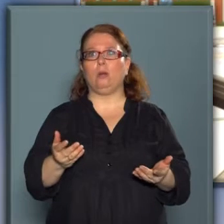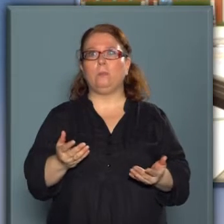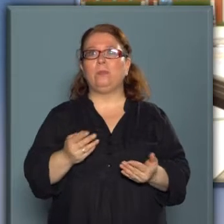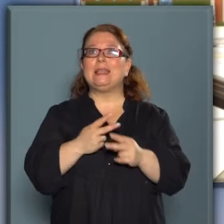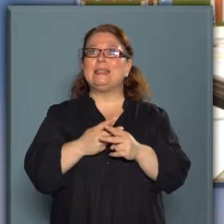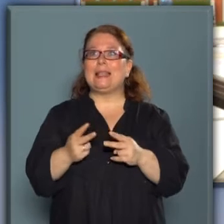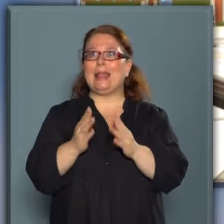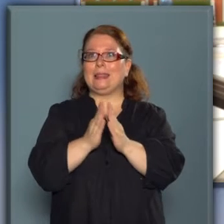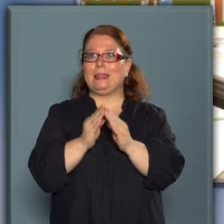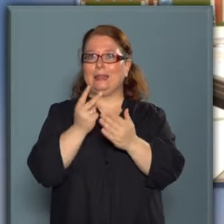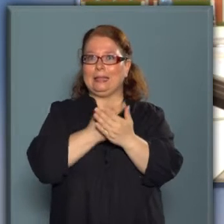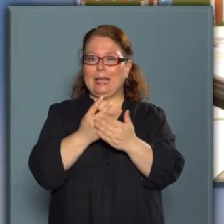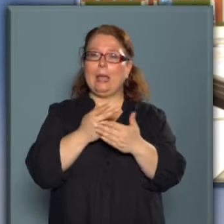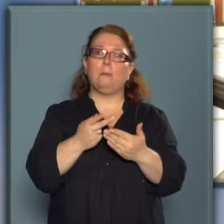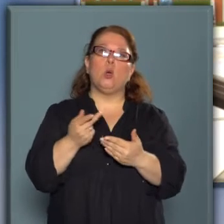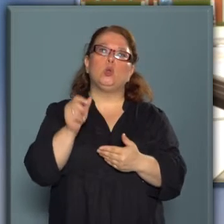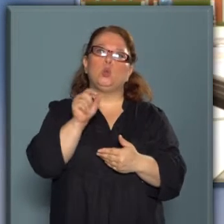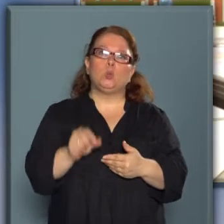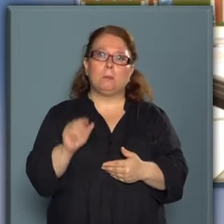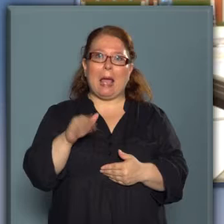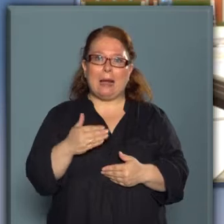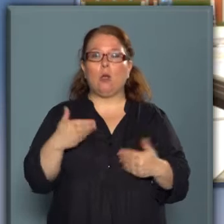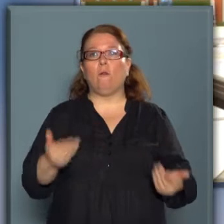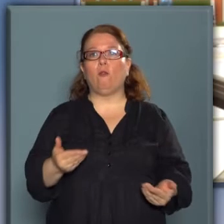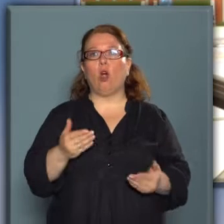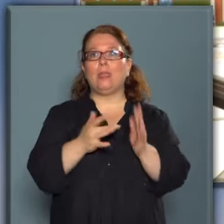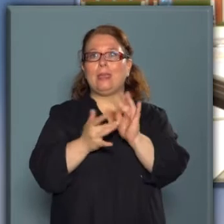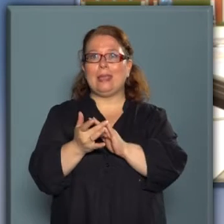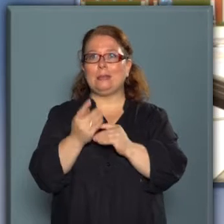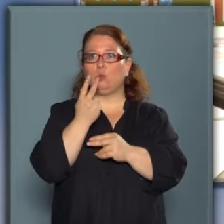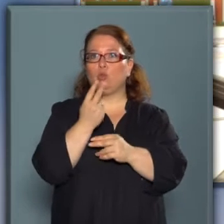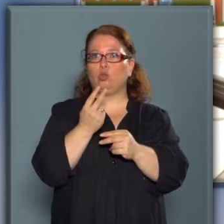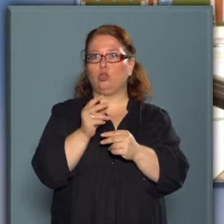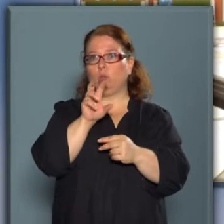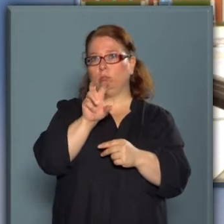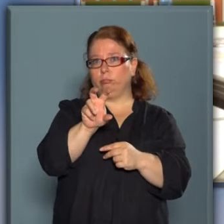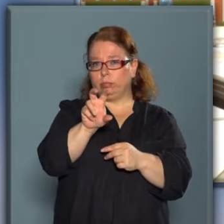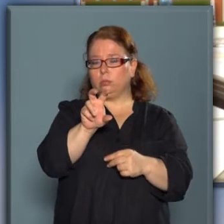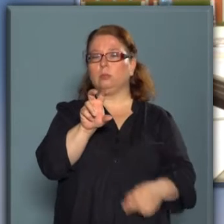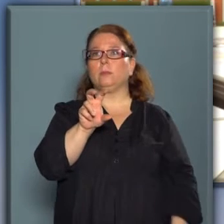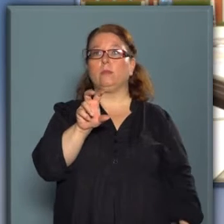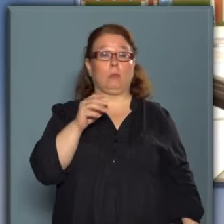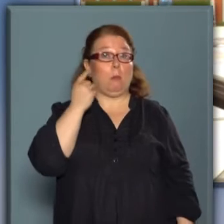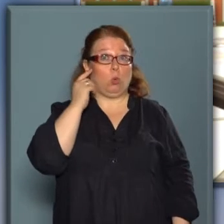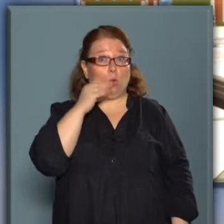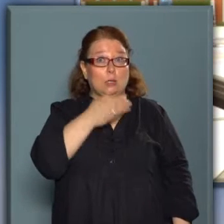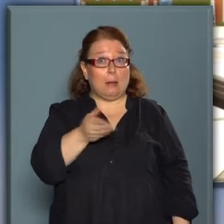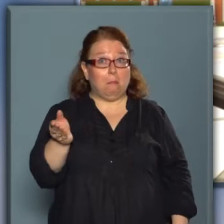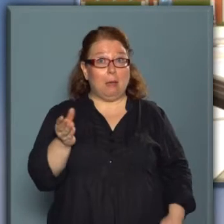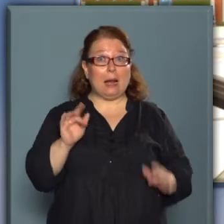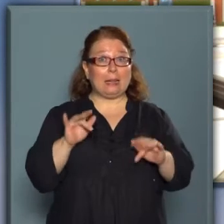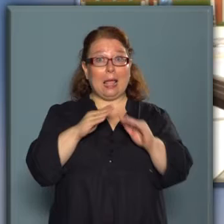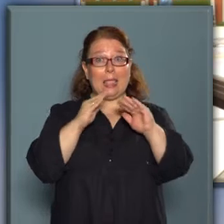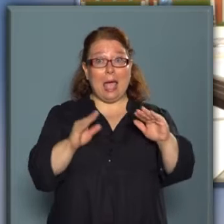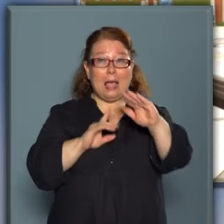szent képpel, Szűz Mária vagy a Jézusnak a képe van. Nem is gondolná az ember, hogy